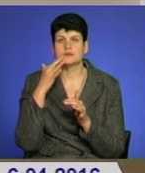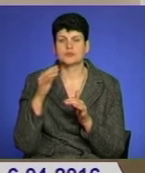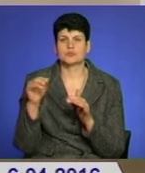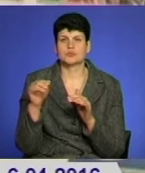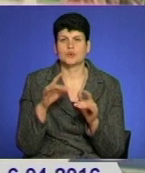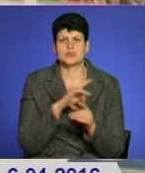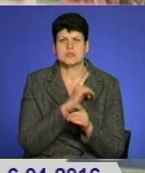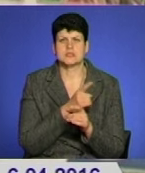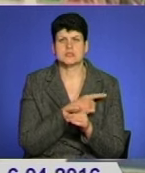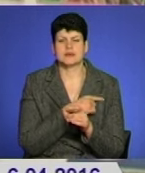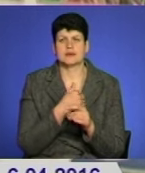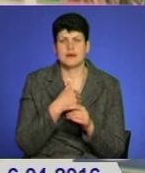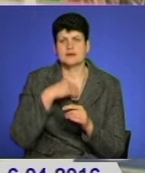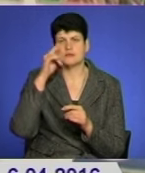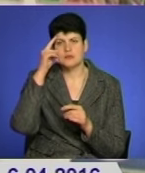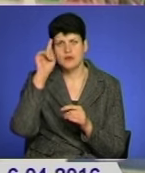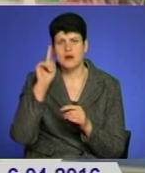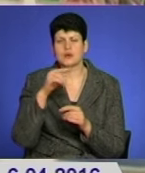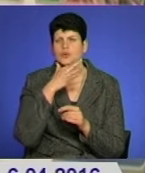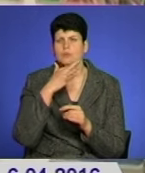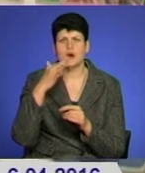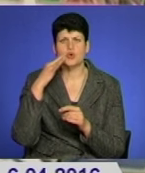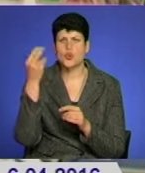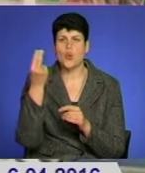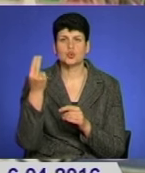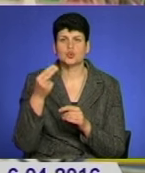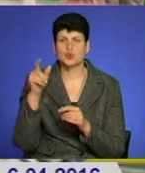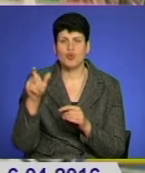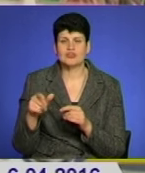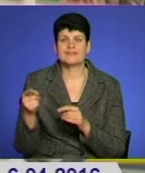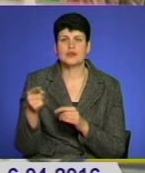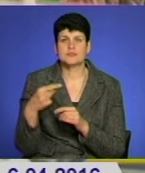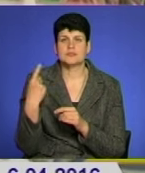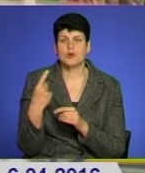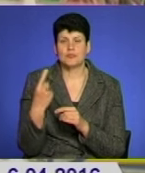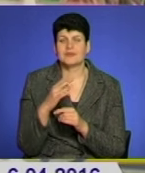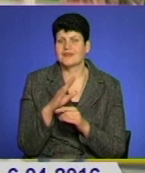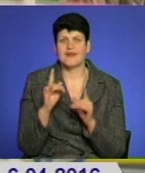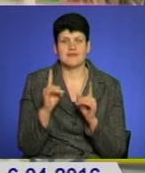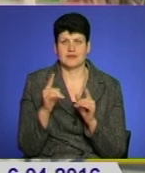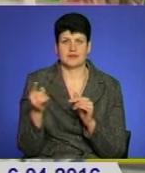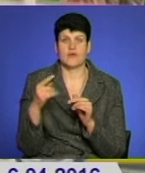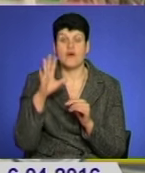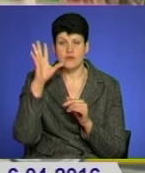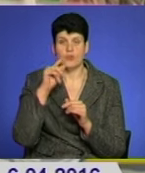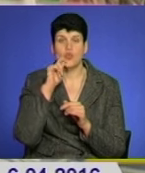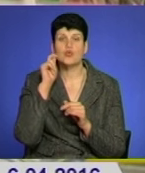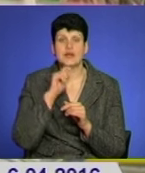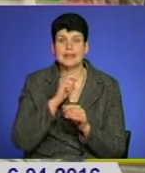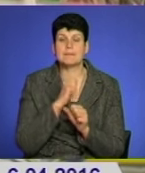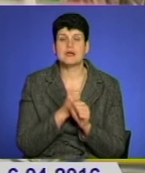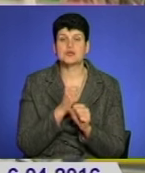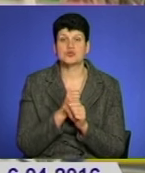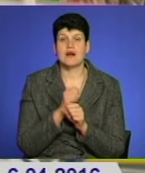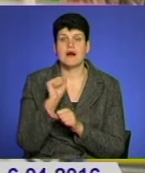і сила. Я знаю багатьох художників на Тернопільщині, не тільки на Тернопільщині, на Україні, які